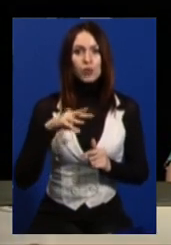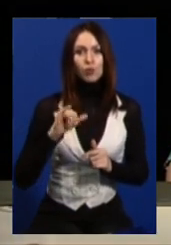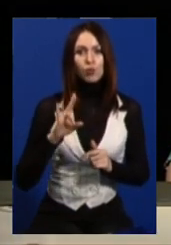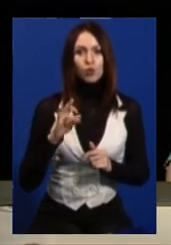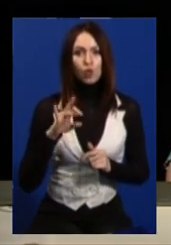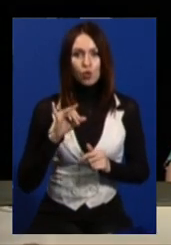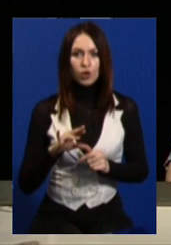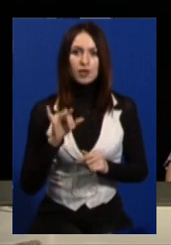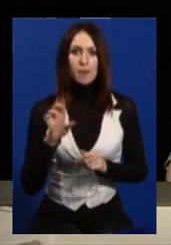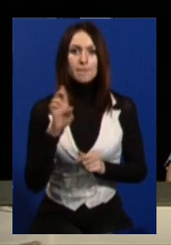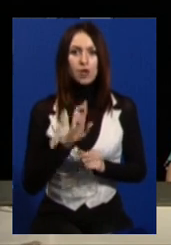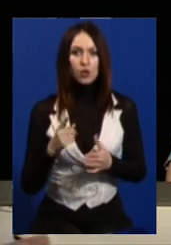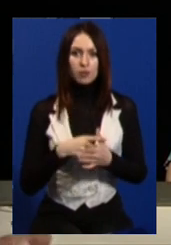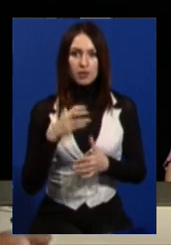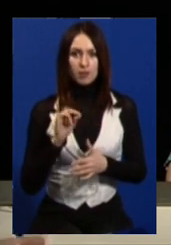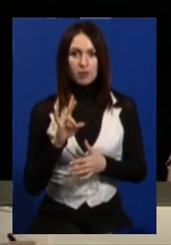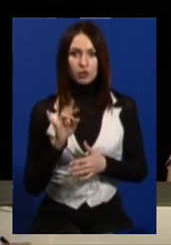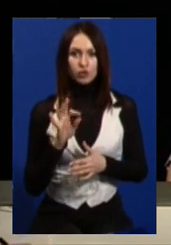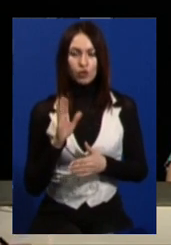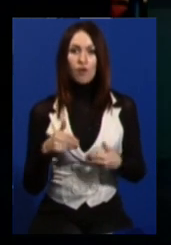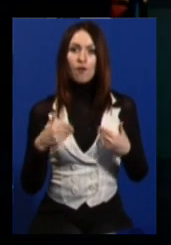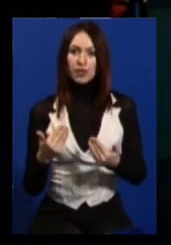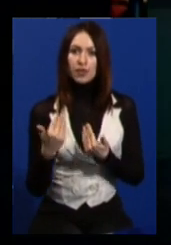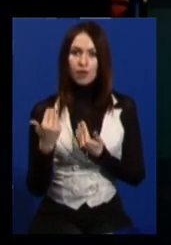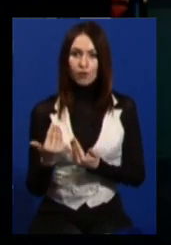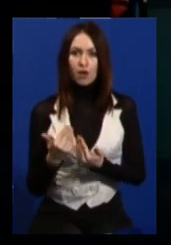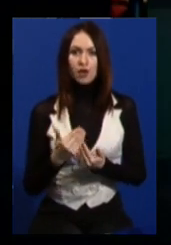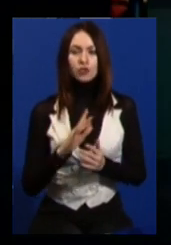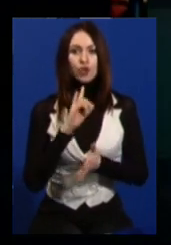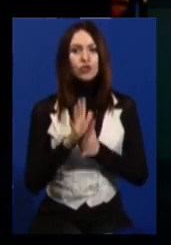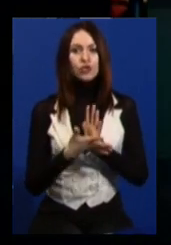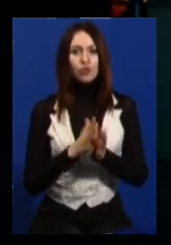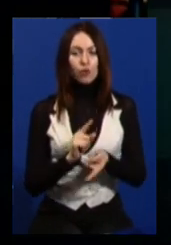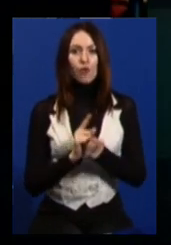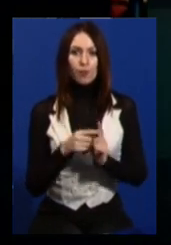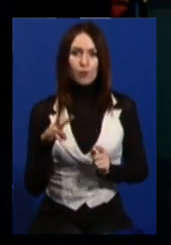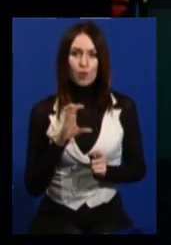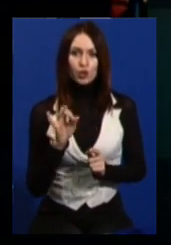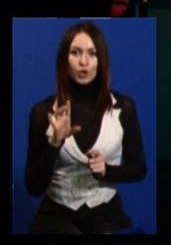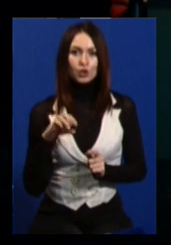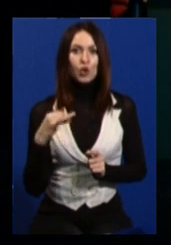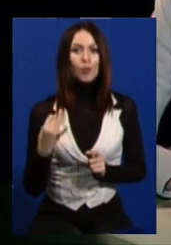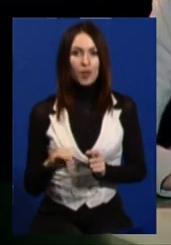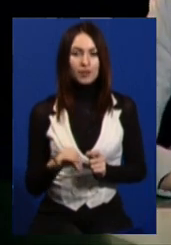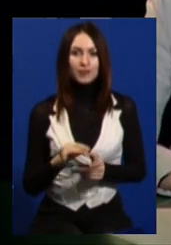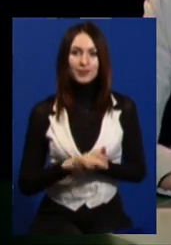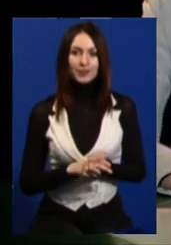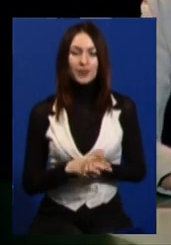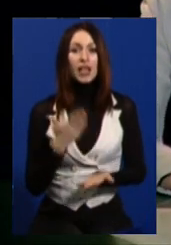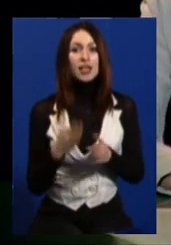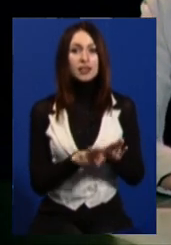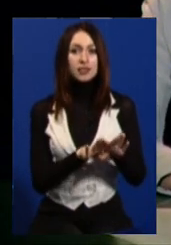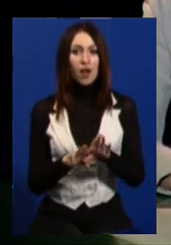мікробіології імені Мечникова. Вітаю вас, пане Максиме. Здравствуйте. Жестовою мовою перекладає Моніка Соробей. Якщо порівнювати